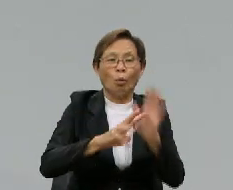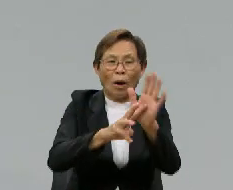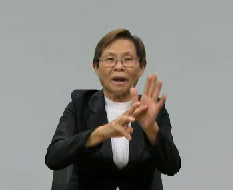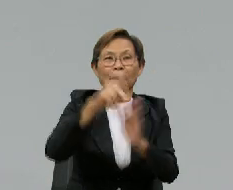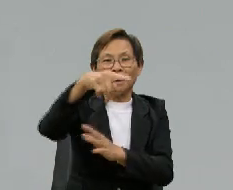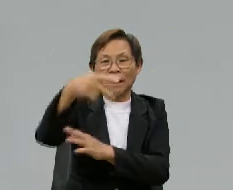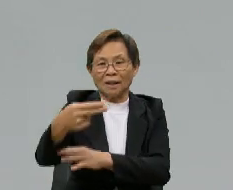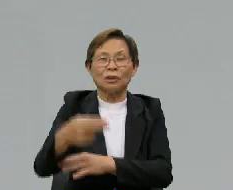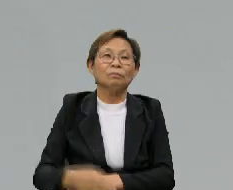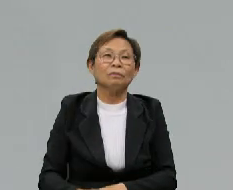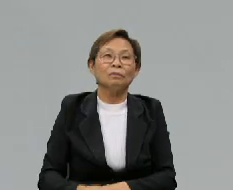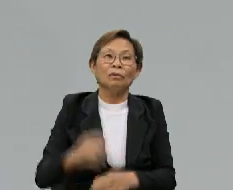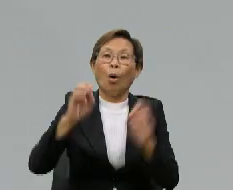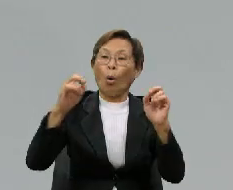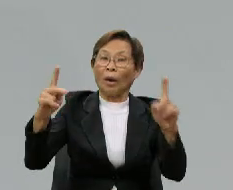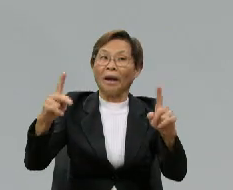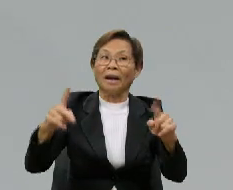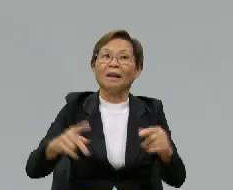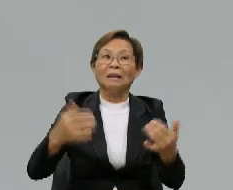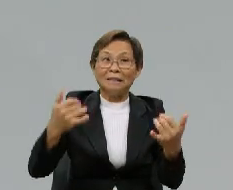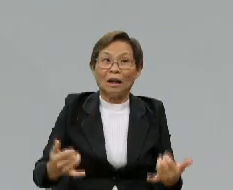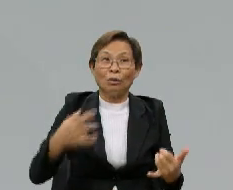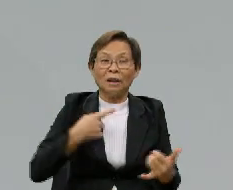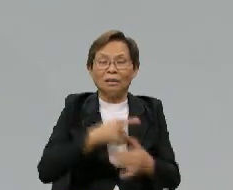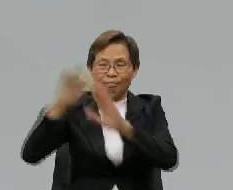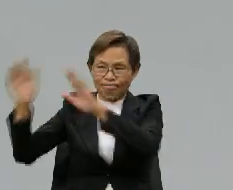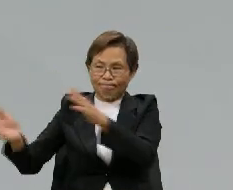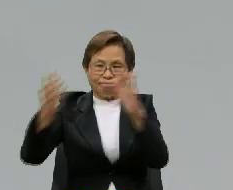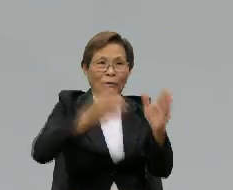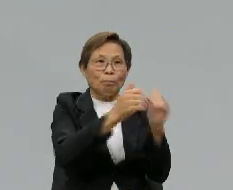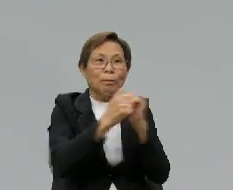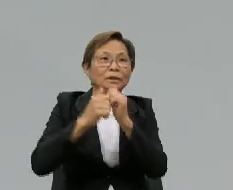Pakatan Harapan. Okey, itu untuk ruang ketiga ini. Kita nak beralih